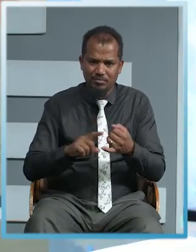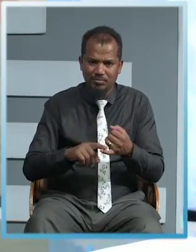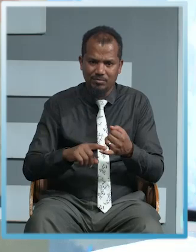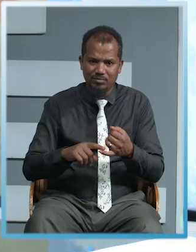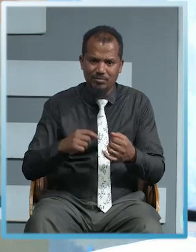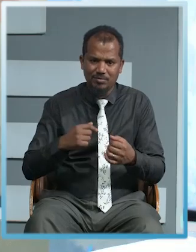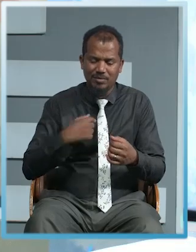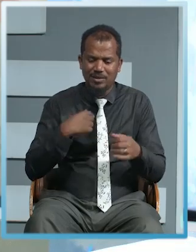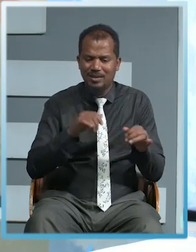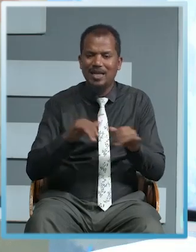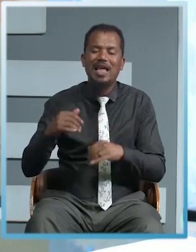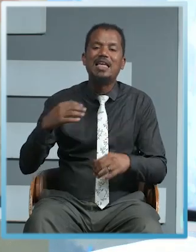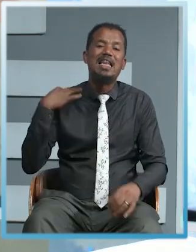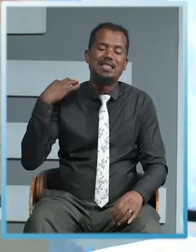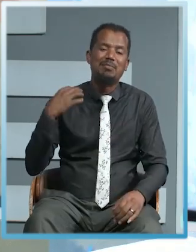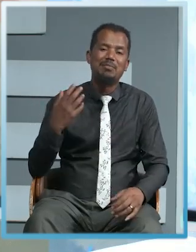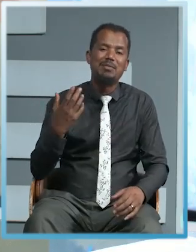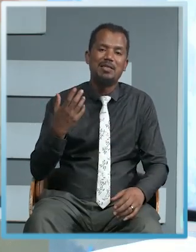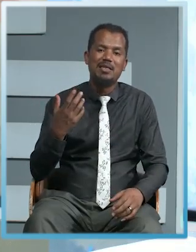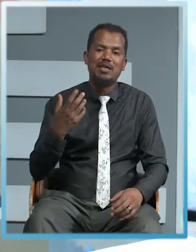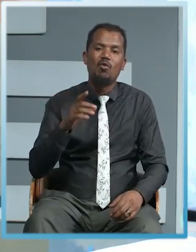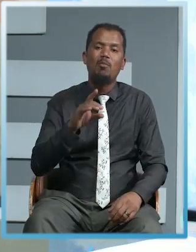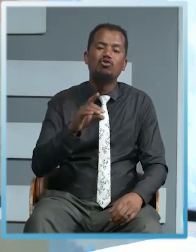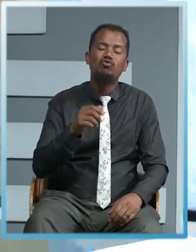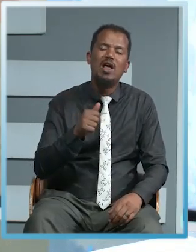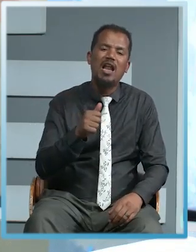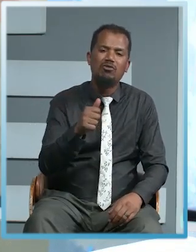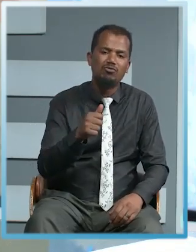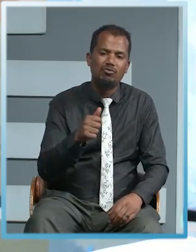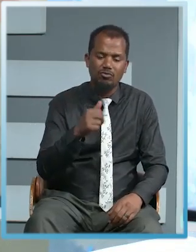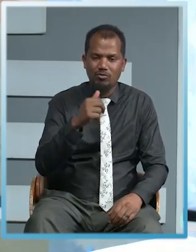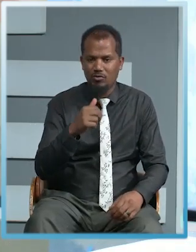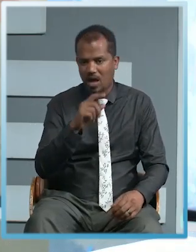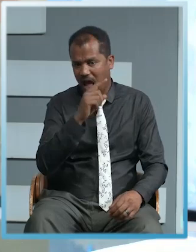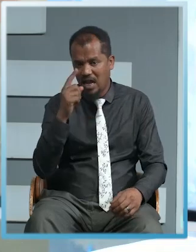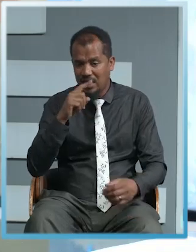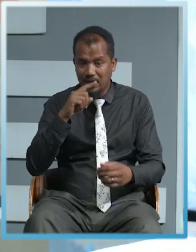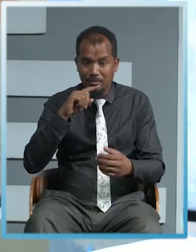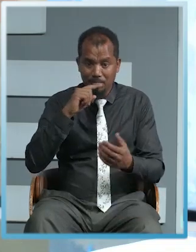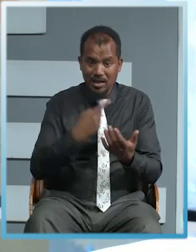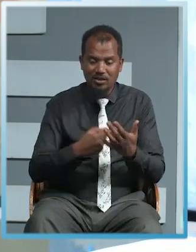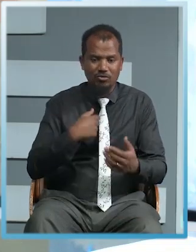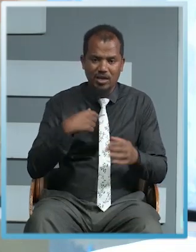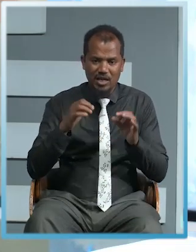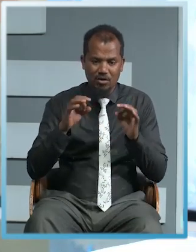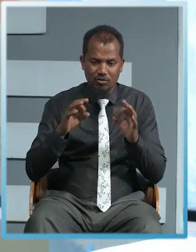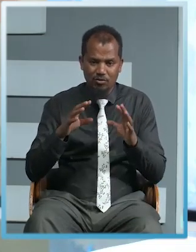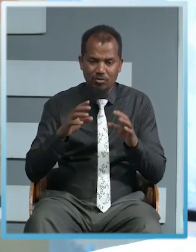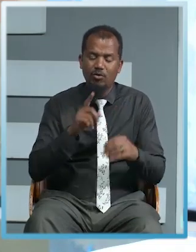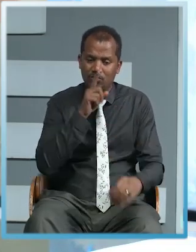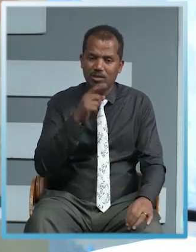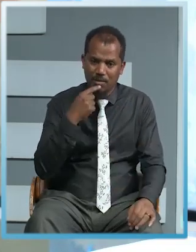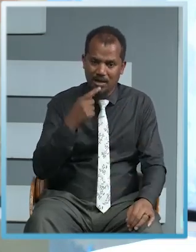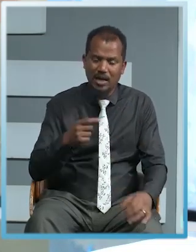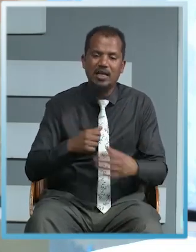የመጨረሻው ይቀለኛል እንደገለሰብ ማለት ኮሚሽኑ ለራሱ ማምከቱ አንዳንድ መረጃዎች ነው የሉኝም to be